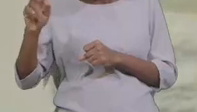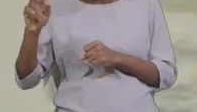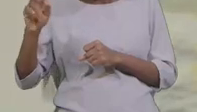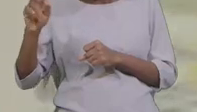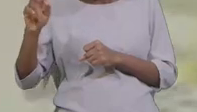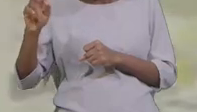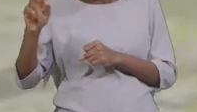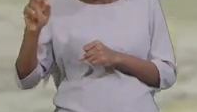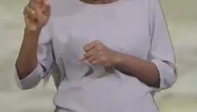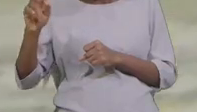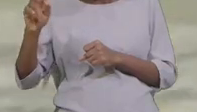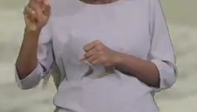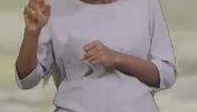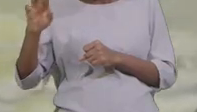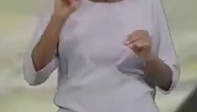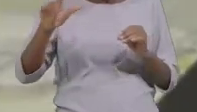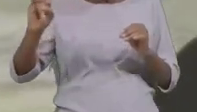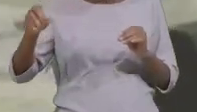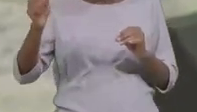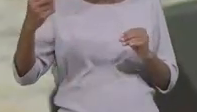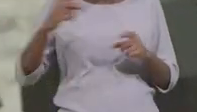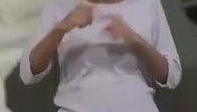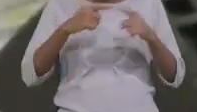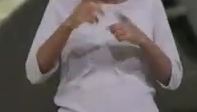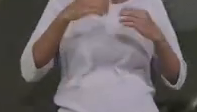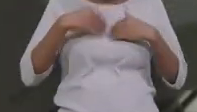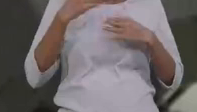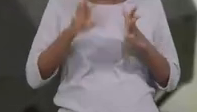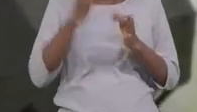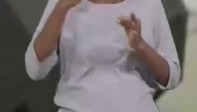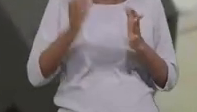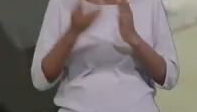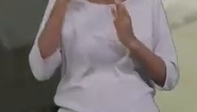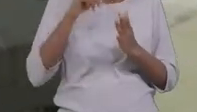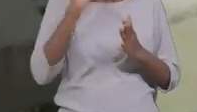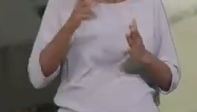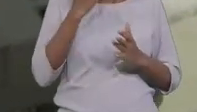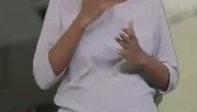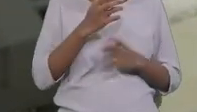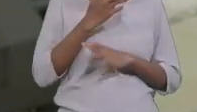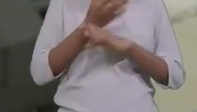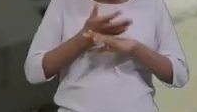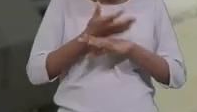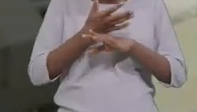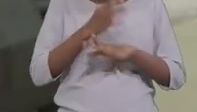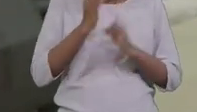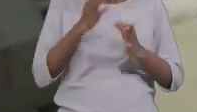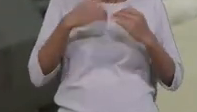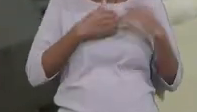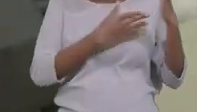pas Élie. Quand nous avons l'Esprit de Dieu, nous ne parlons pas en nous excusant.